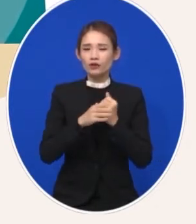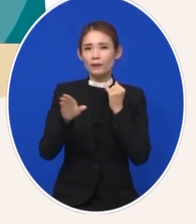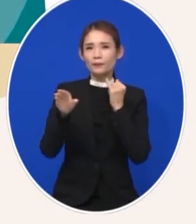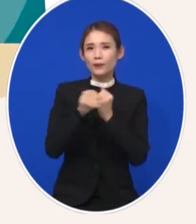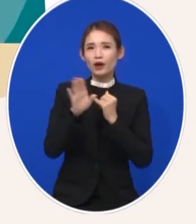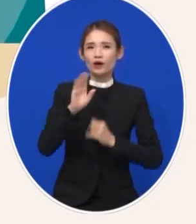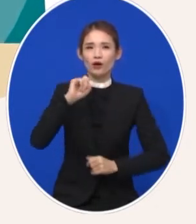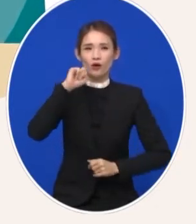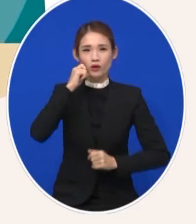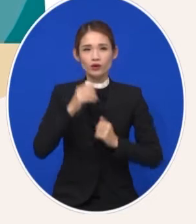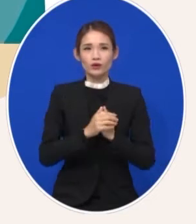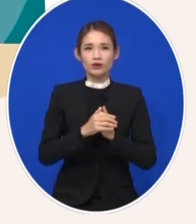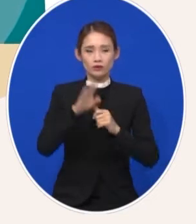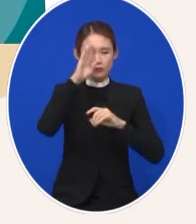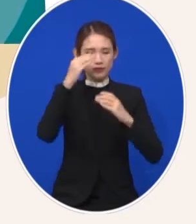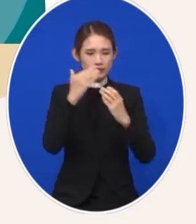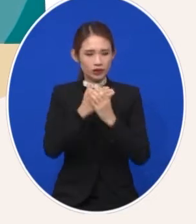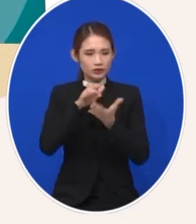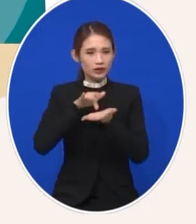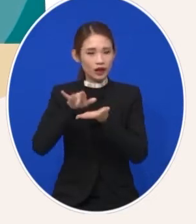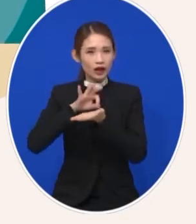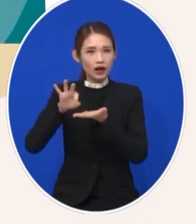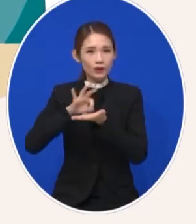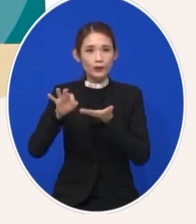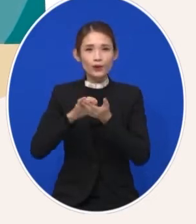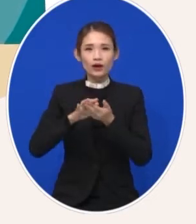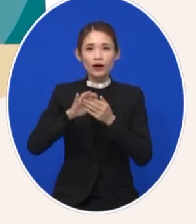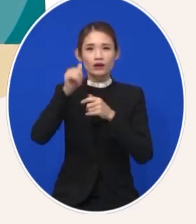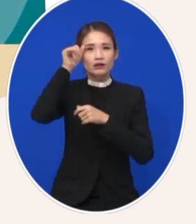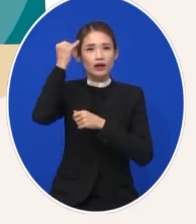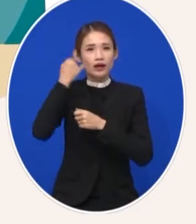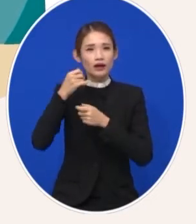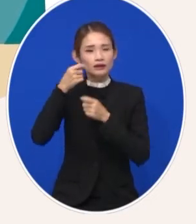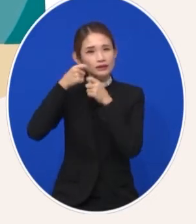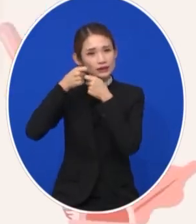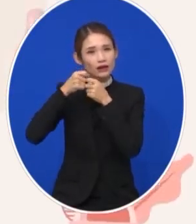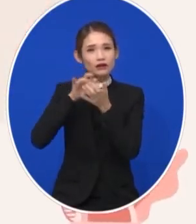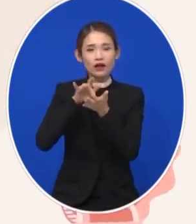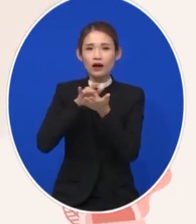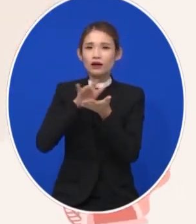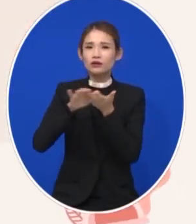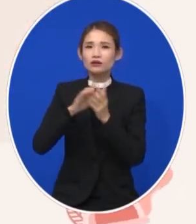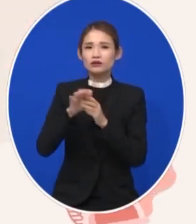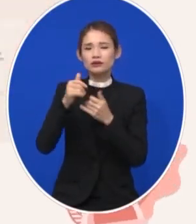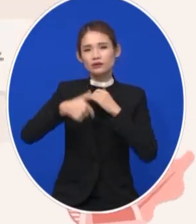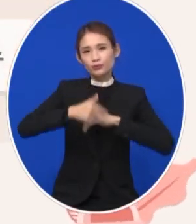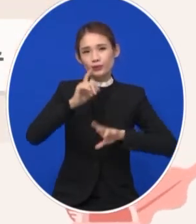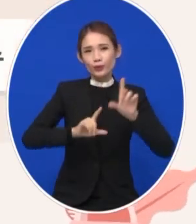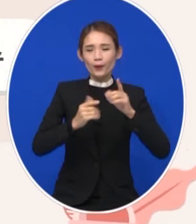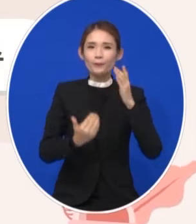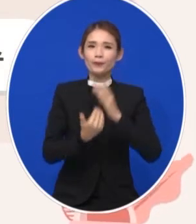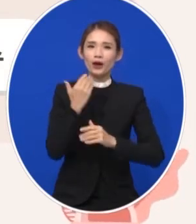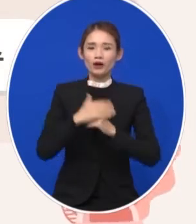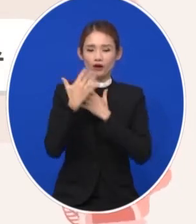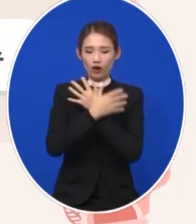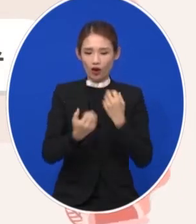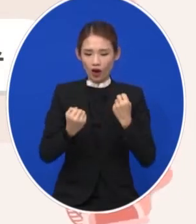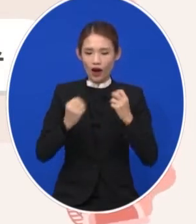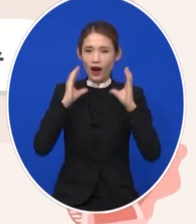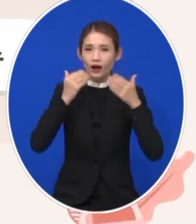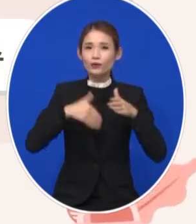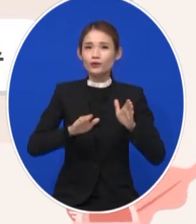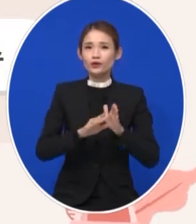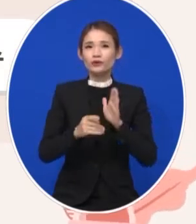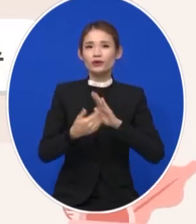있습니다. 만성적으로 사용하는 여드름약 등은 기형 발생을 증가시킵니다. 건강한 아이를 위해 예비 엄마